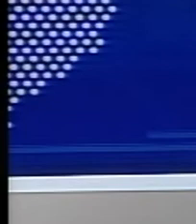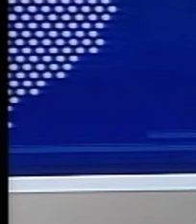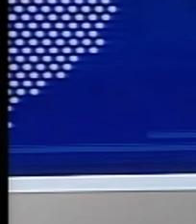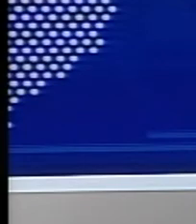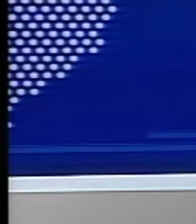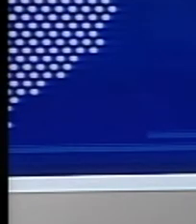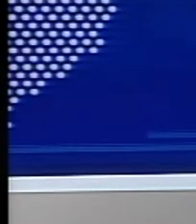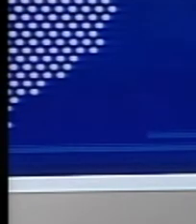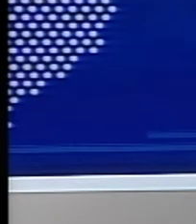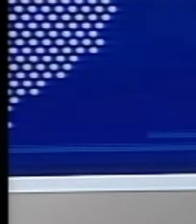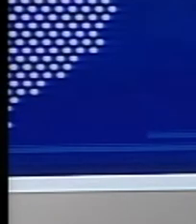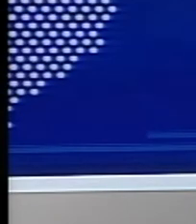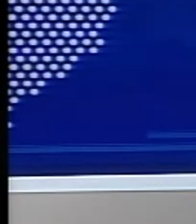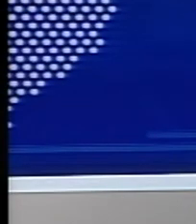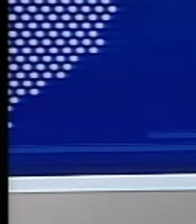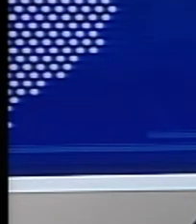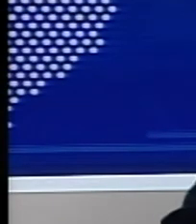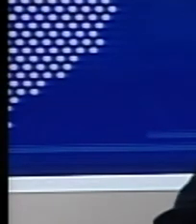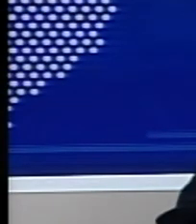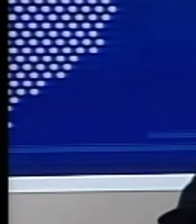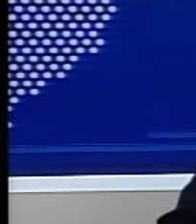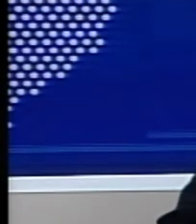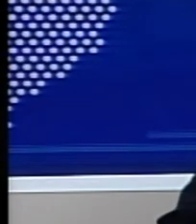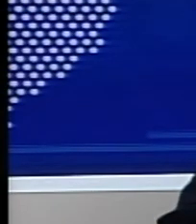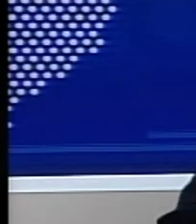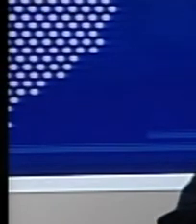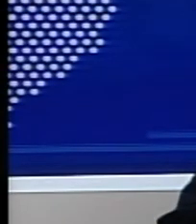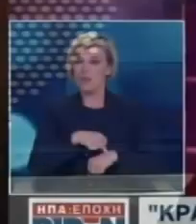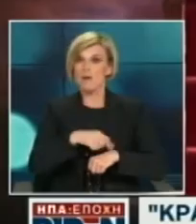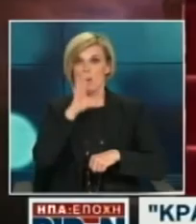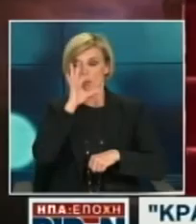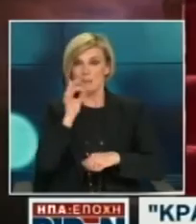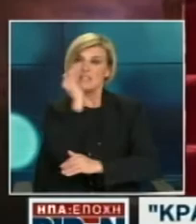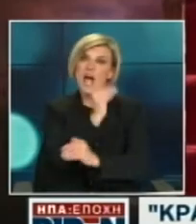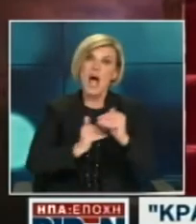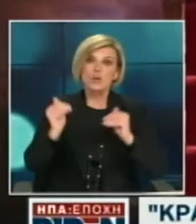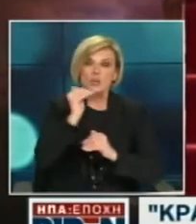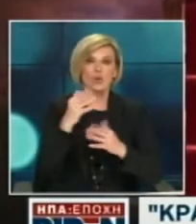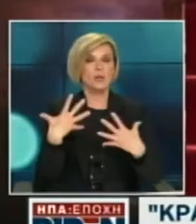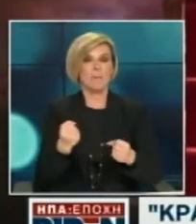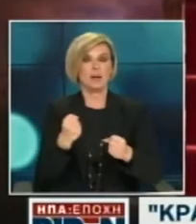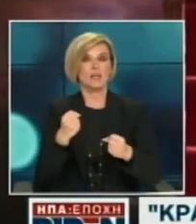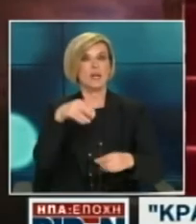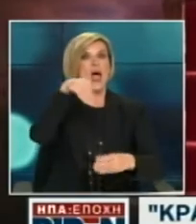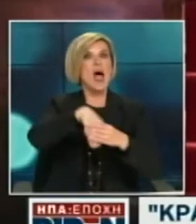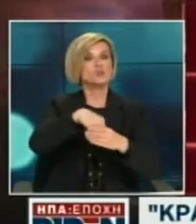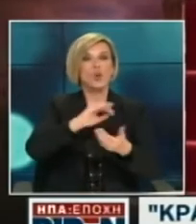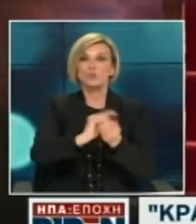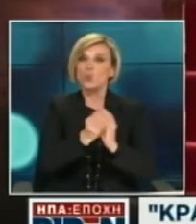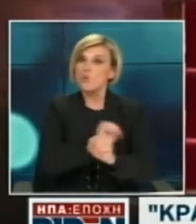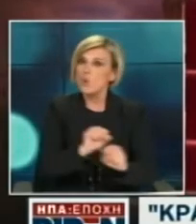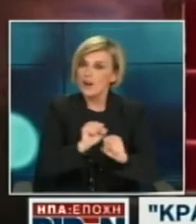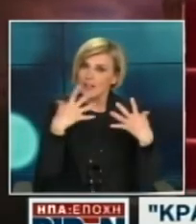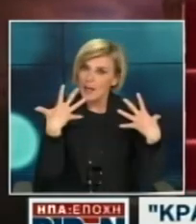Η πρώτη ομιλία του Προέδρου Τζο Μπάιντεν σε απευθεία σύνδεση. Για εσωτερική τρομοκρατία, όλα αυτά πρέπει να τα αντιμετωπίσουμε